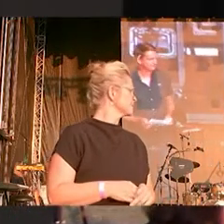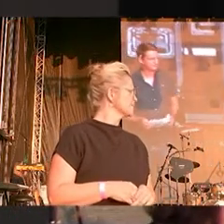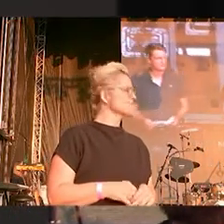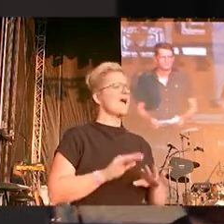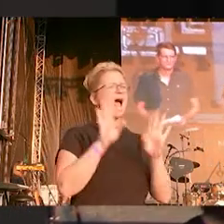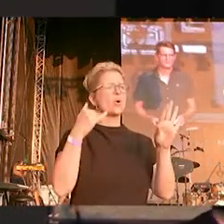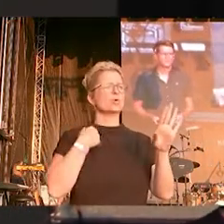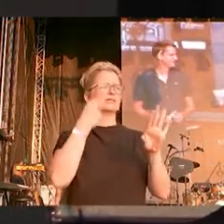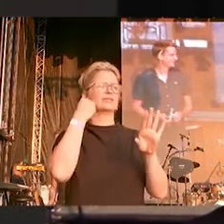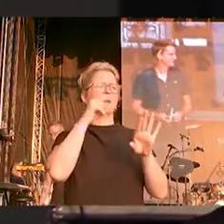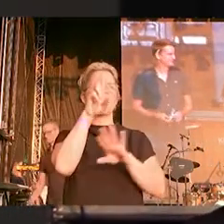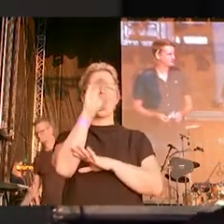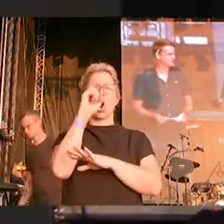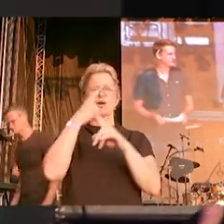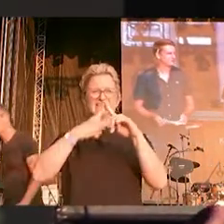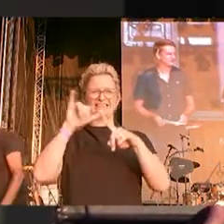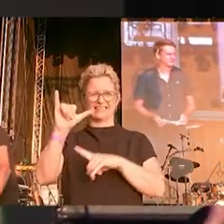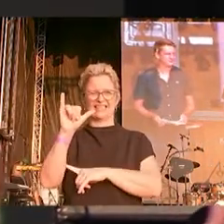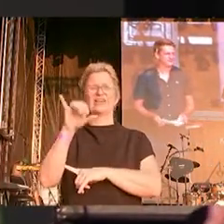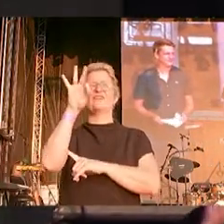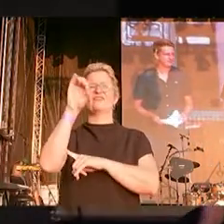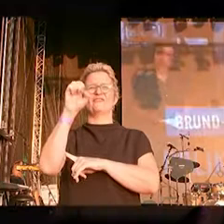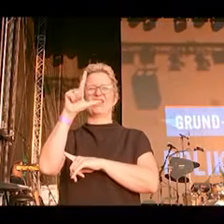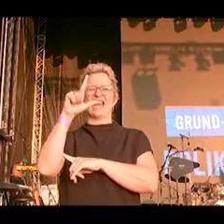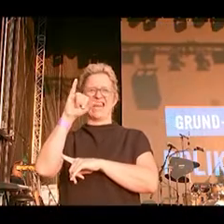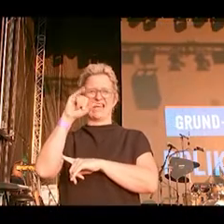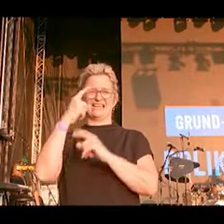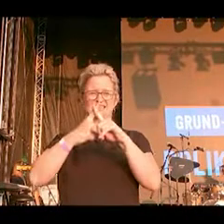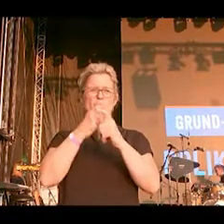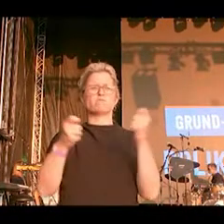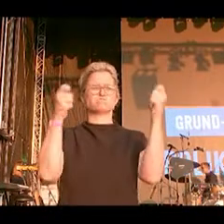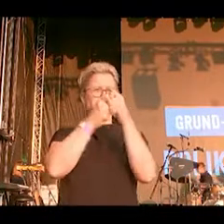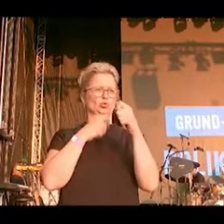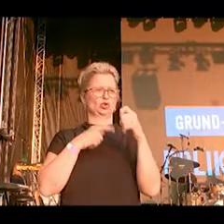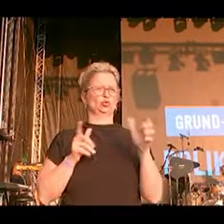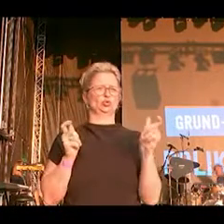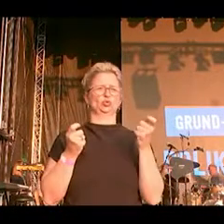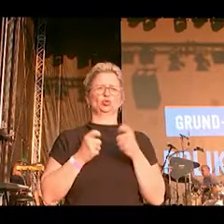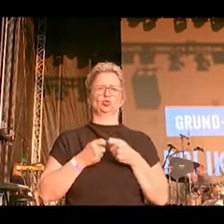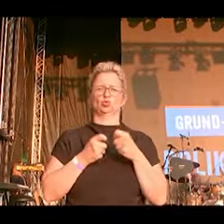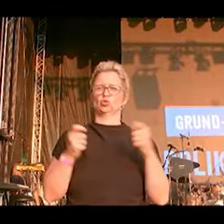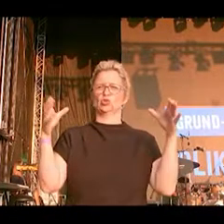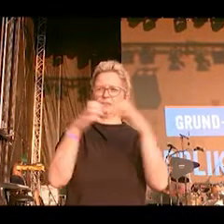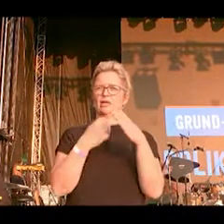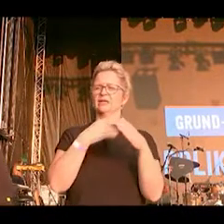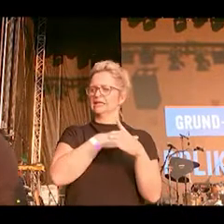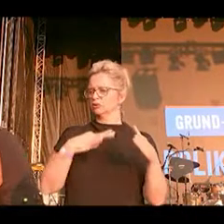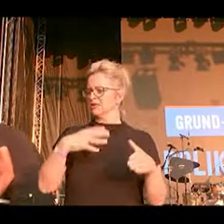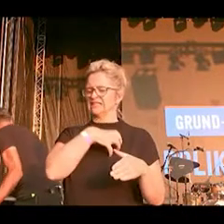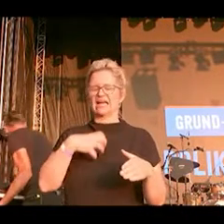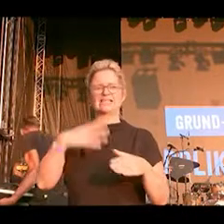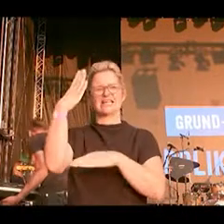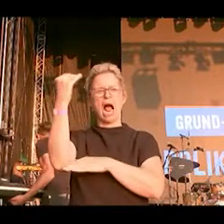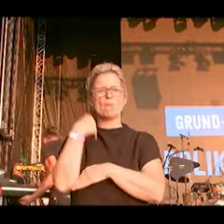Hallo, ich bin Roxy, das ist Felix, wir sind vom Poliklinik-Syndikat. Das ist ein bundesweiter Zusammenschluss von Gesundheitszentren in Dresden, Berlin, Hamburg